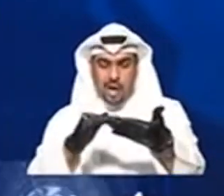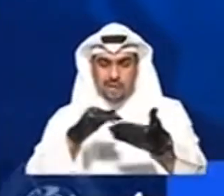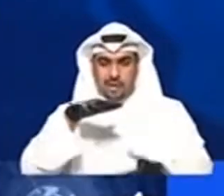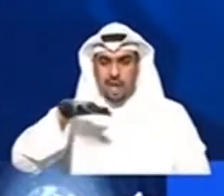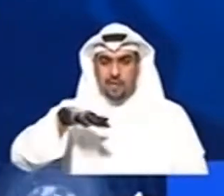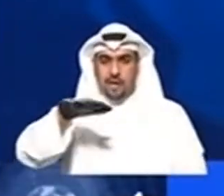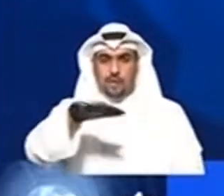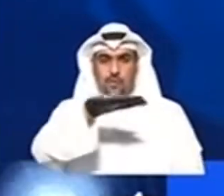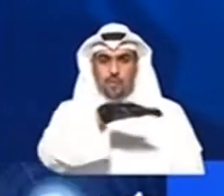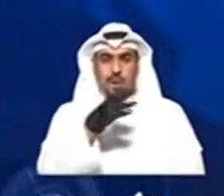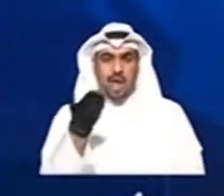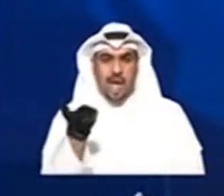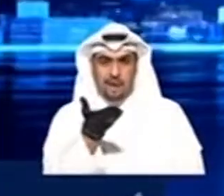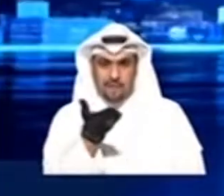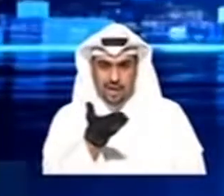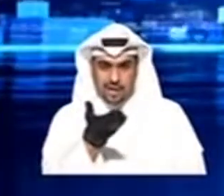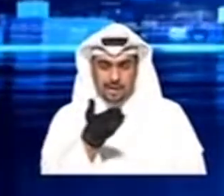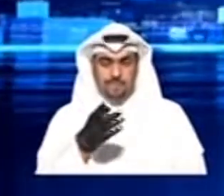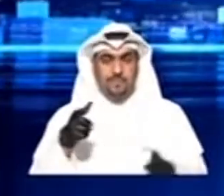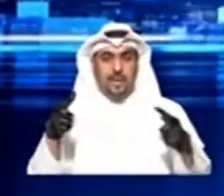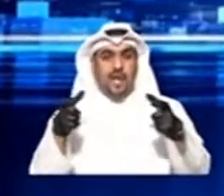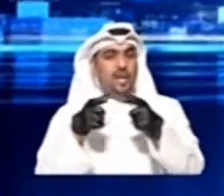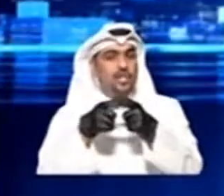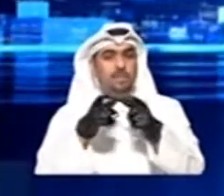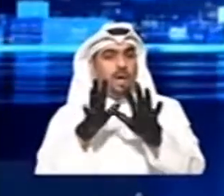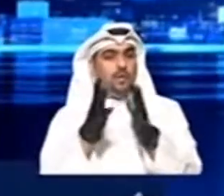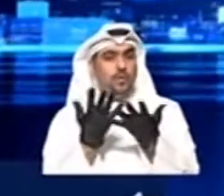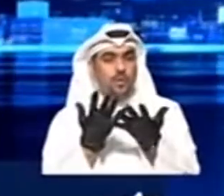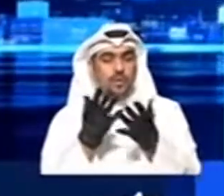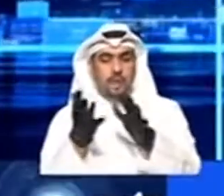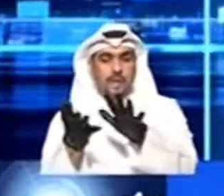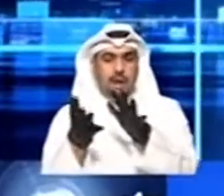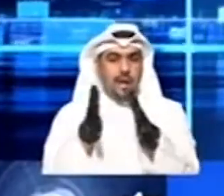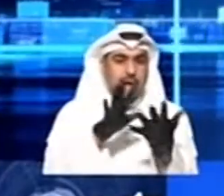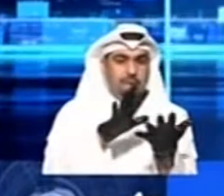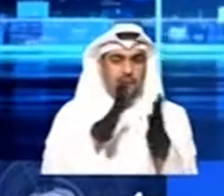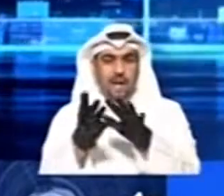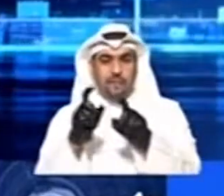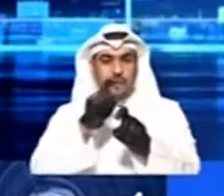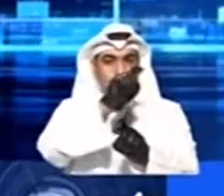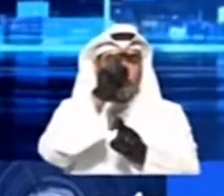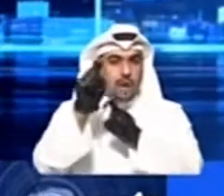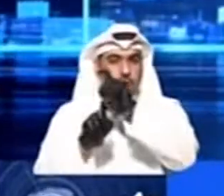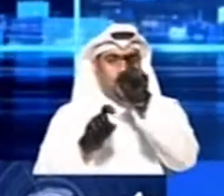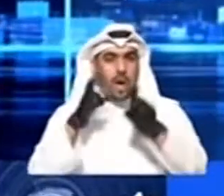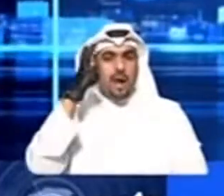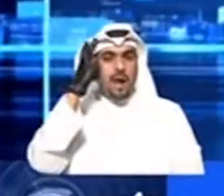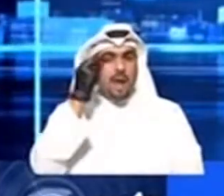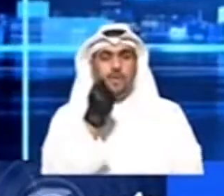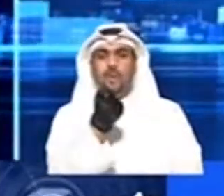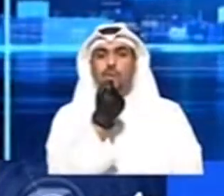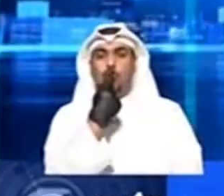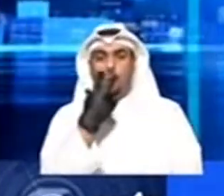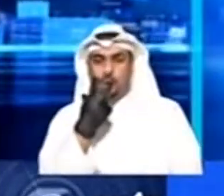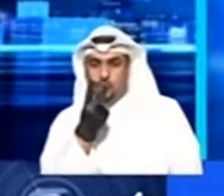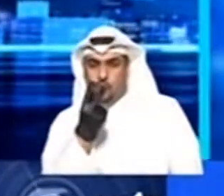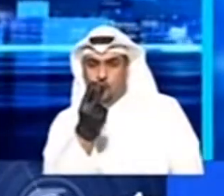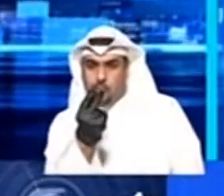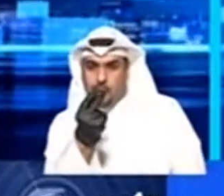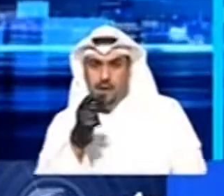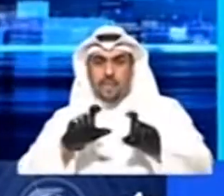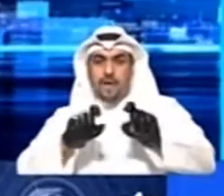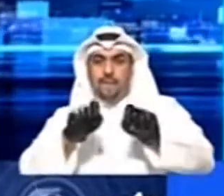المستجد COVID-19 والمنعقد عبر تقنية الاتصال المرئي. وعقد المؤتمر اليوم بدعوة